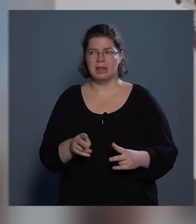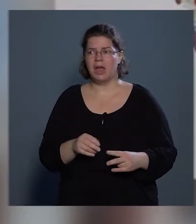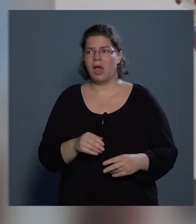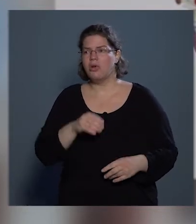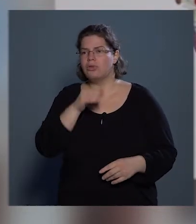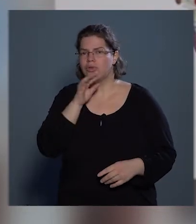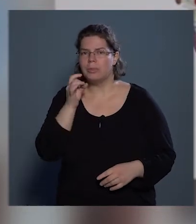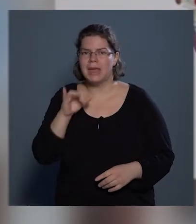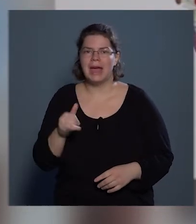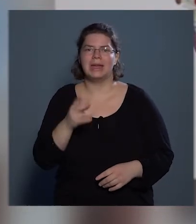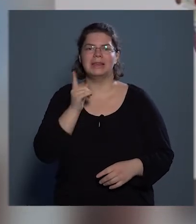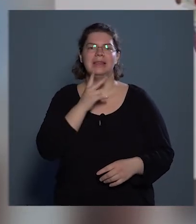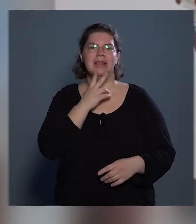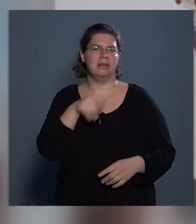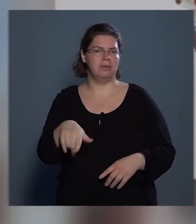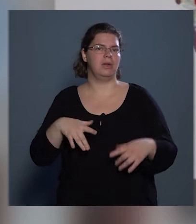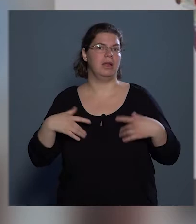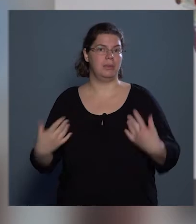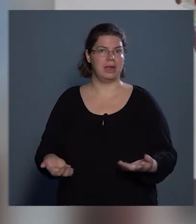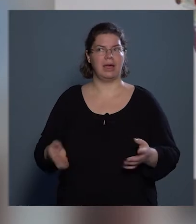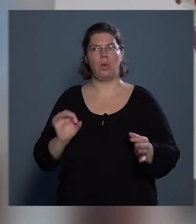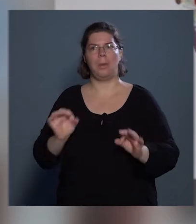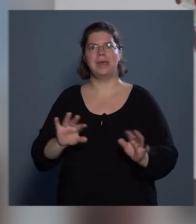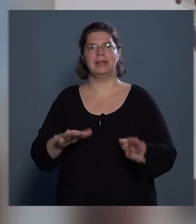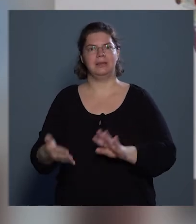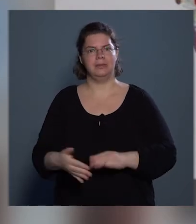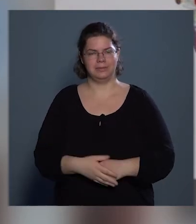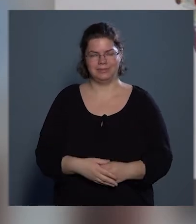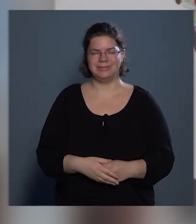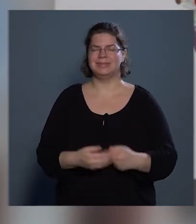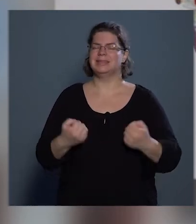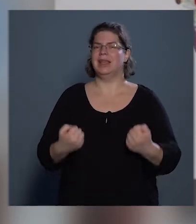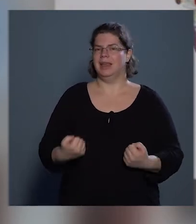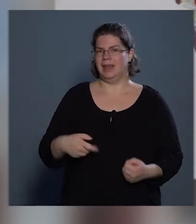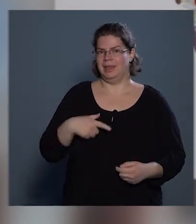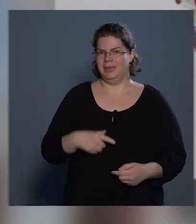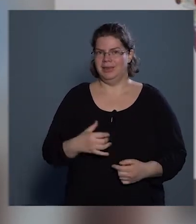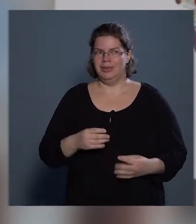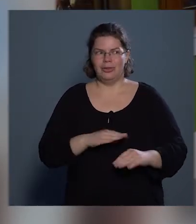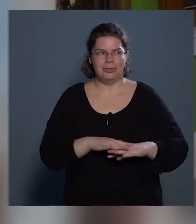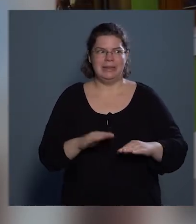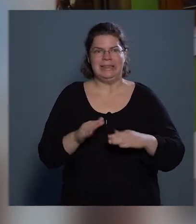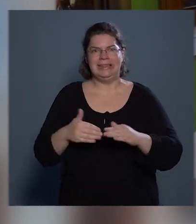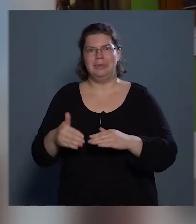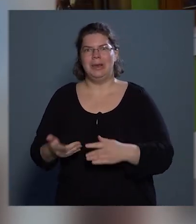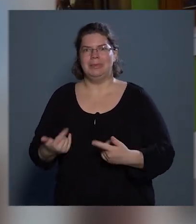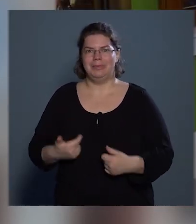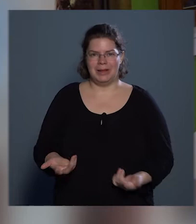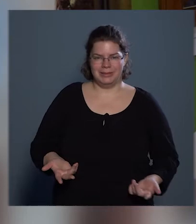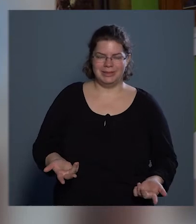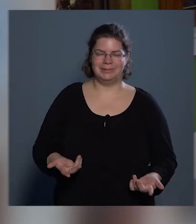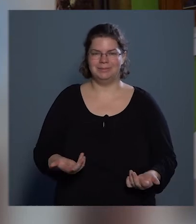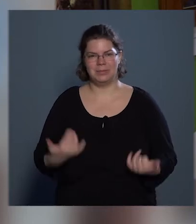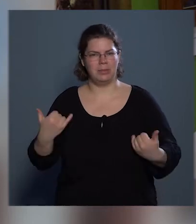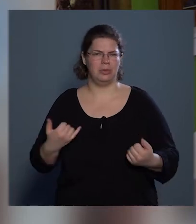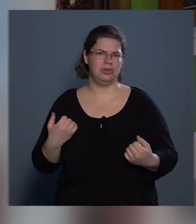élményeket egy picit objektiválni. Nehéz volt? Nehéz, és szerintem nagyon sok minden kimaradt belőle. Tehát most ez